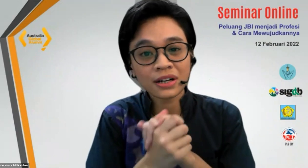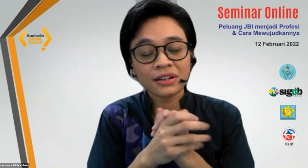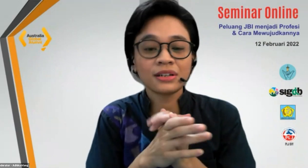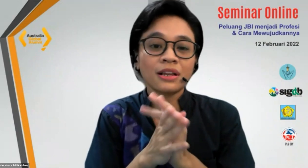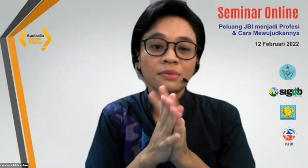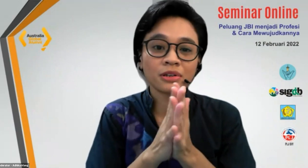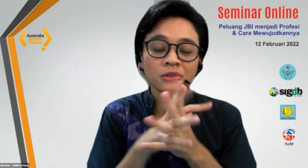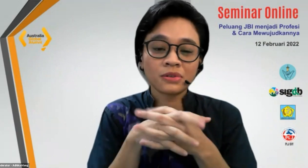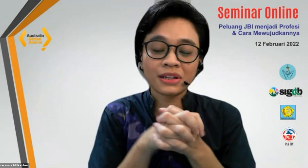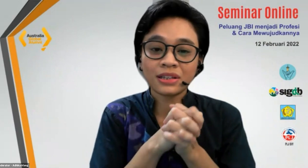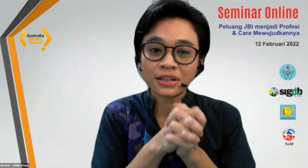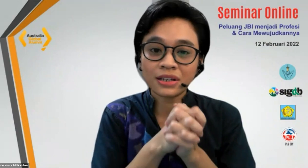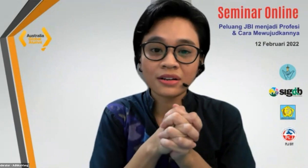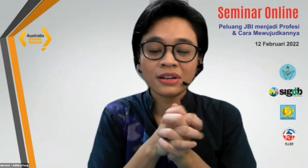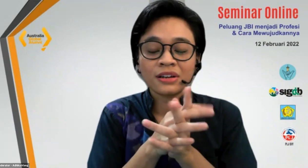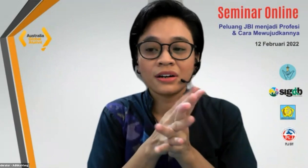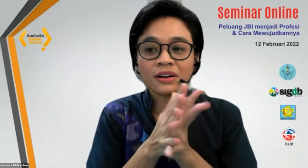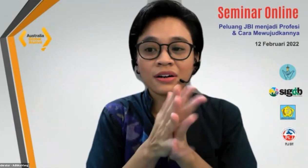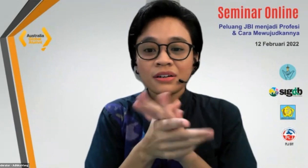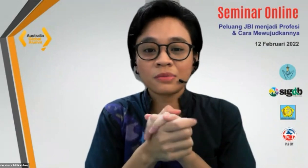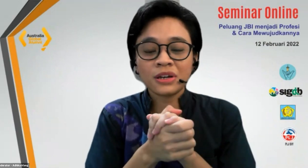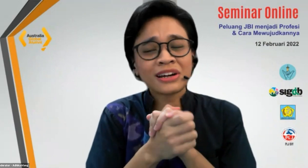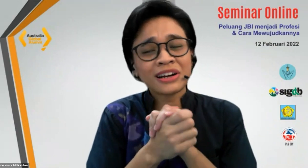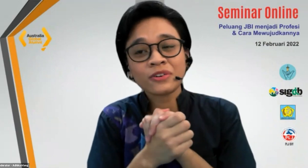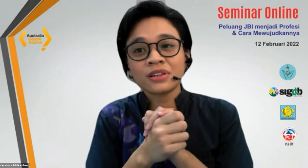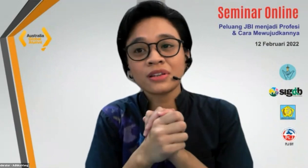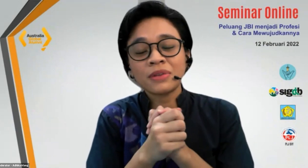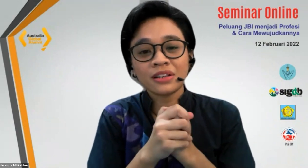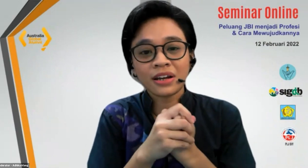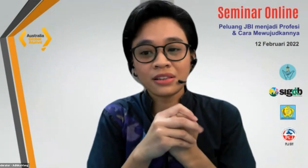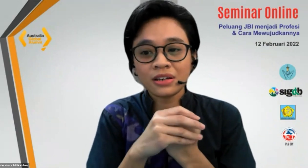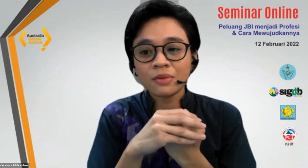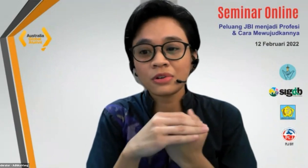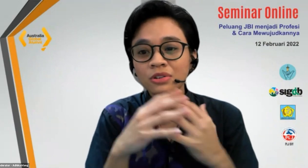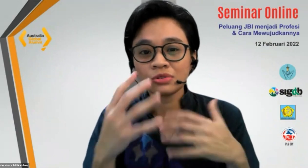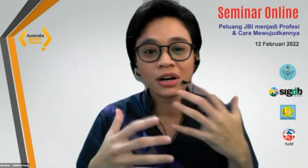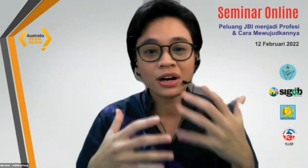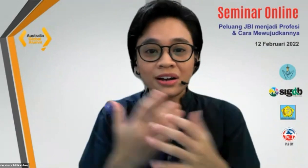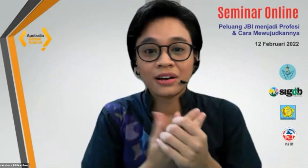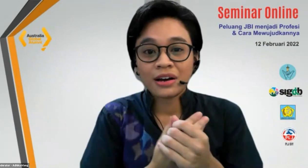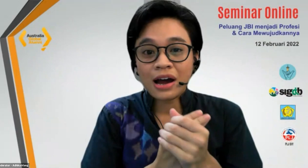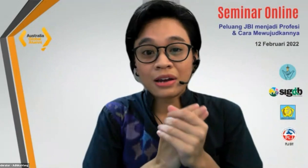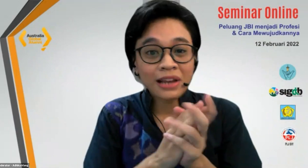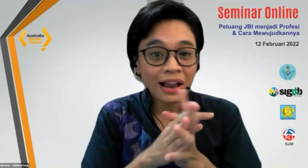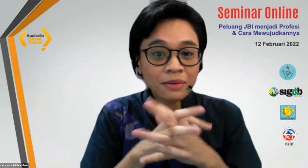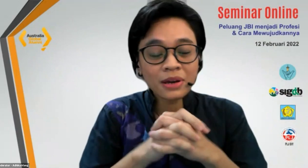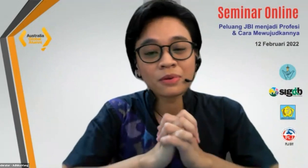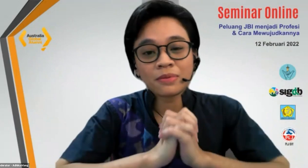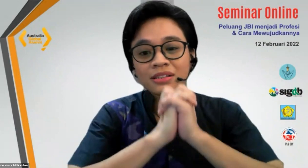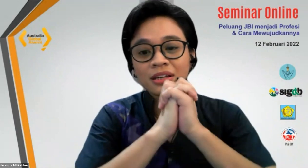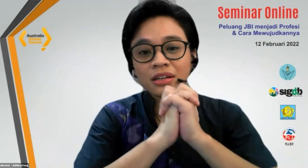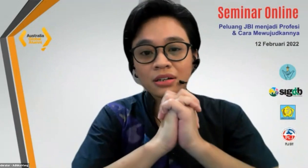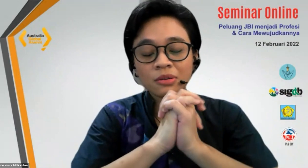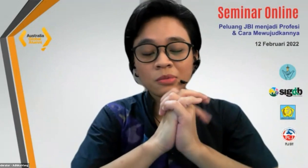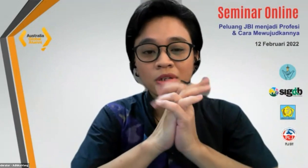profesional yang didalamnya termasuk etika dengan karotid belajar tentang etika mungkin itu juga Ah lebih dalam